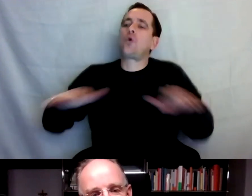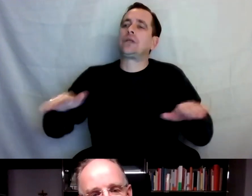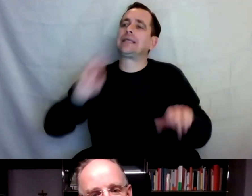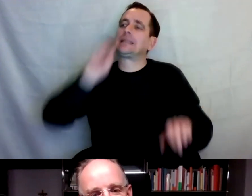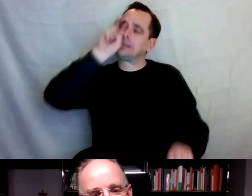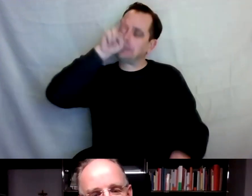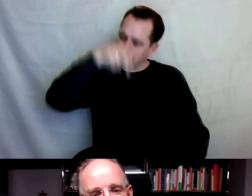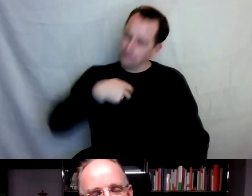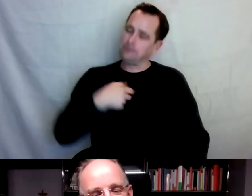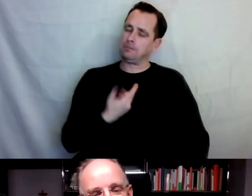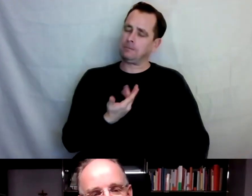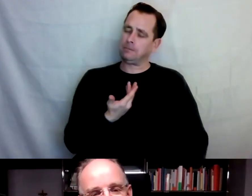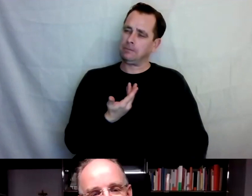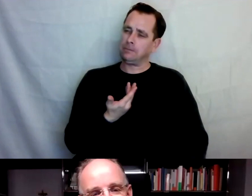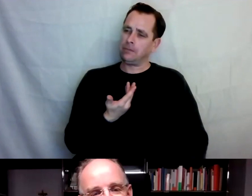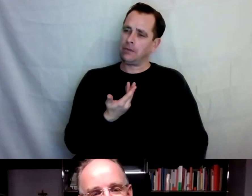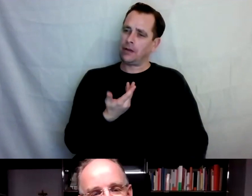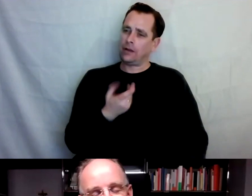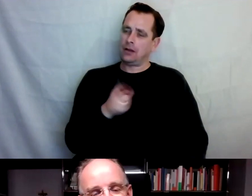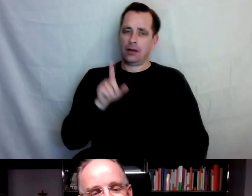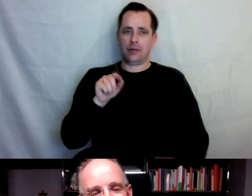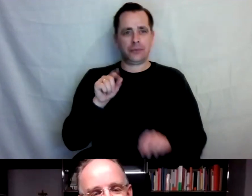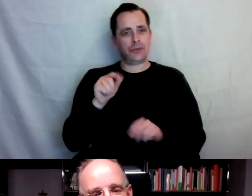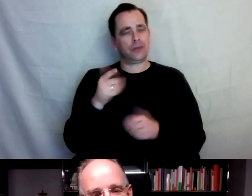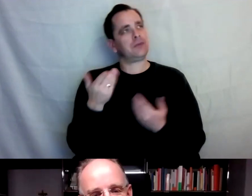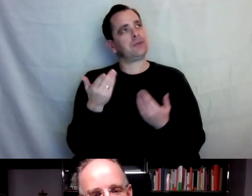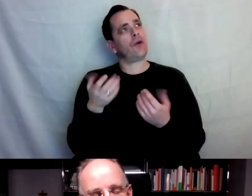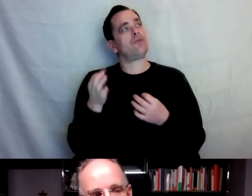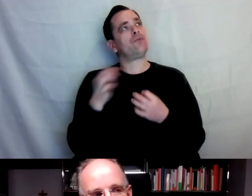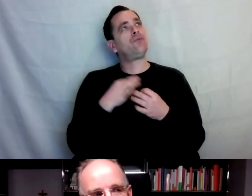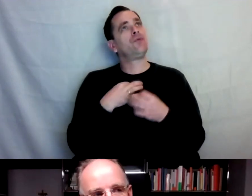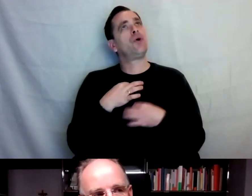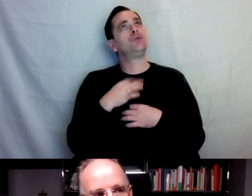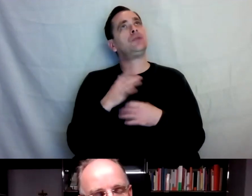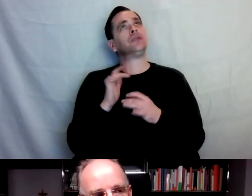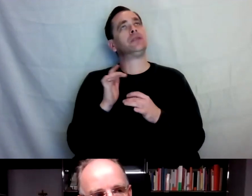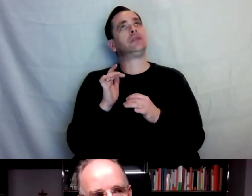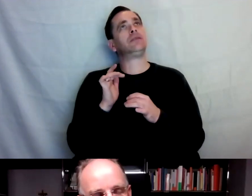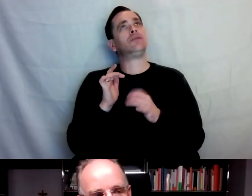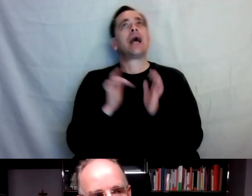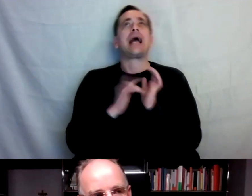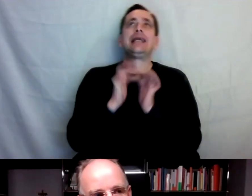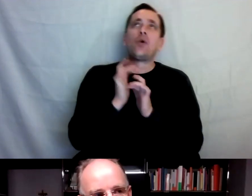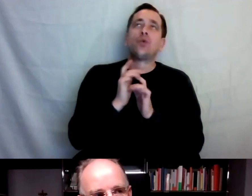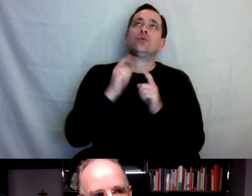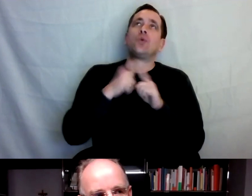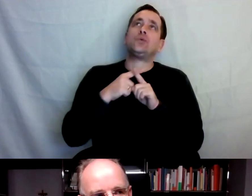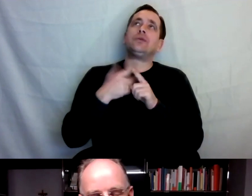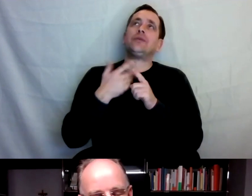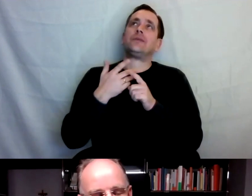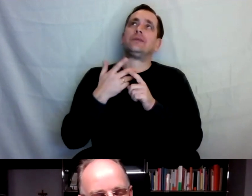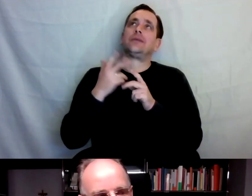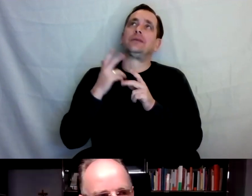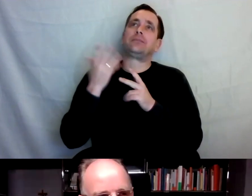und Religionswissenschaftler ein bisschen vager als sie? Und um es hier auf den Punkt zu bringen,